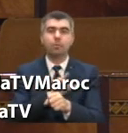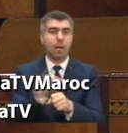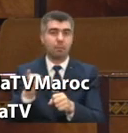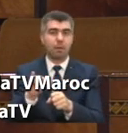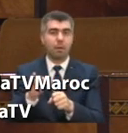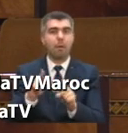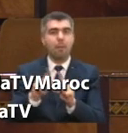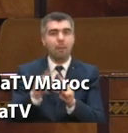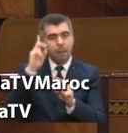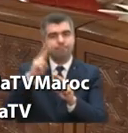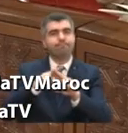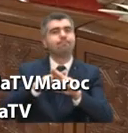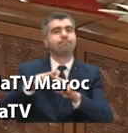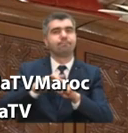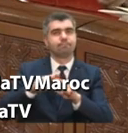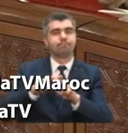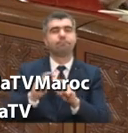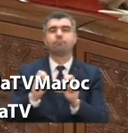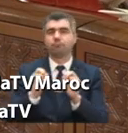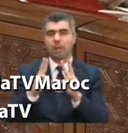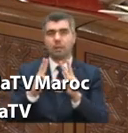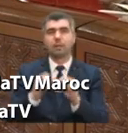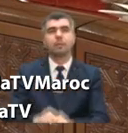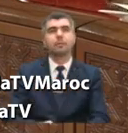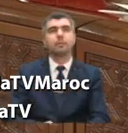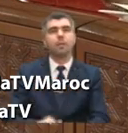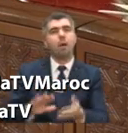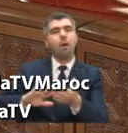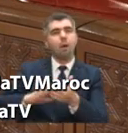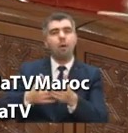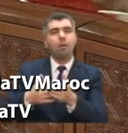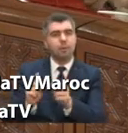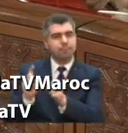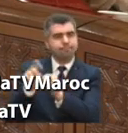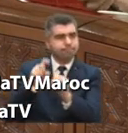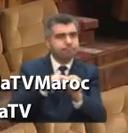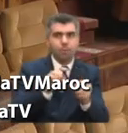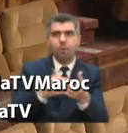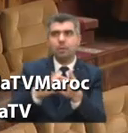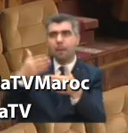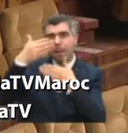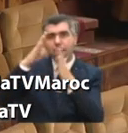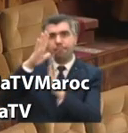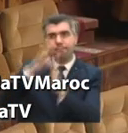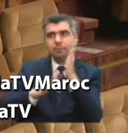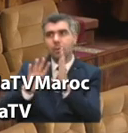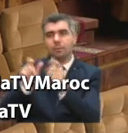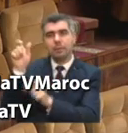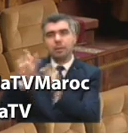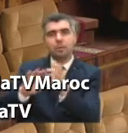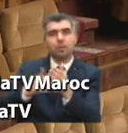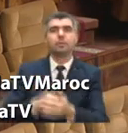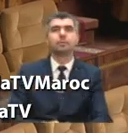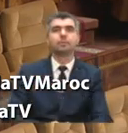ارتياح لنا، تعزز بالانخراط الإيجابي لعموم المواطنين والمواطنات.